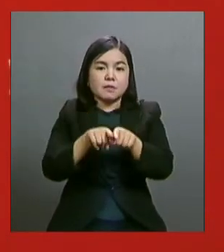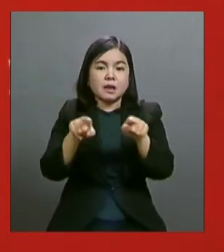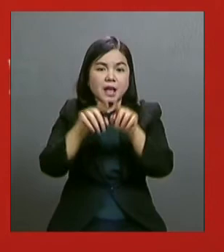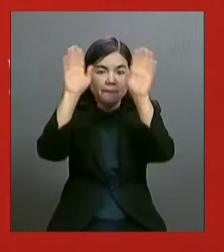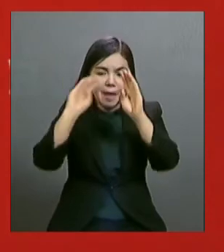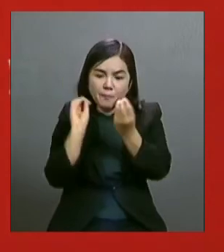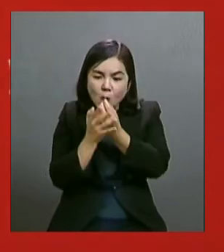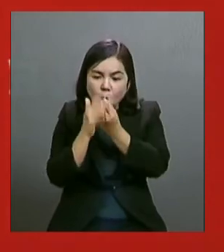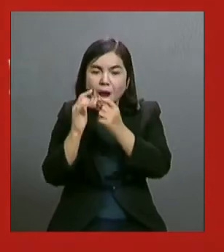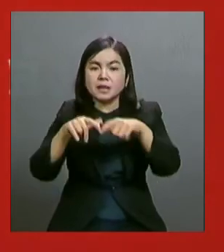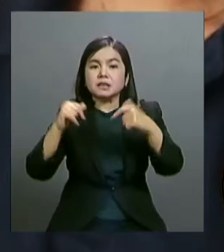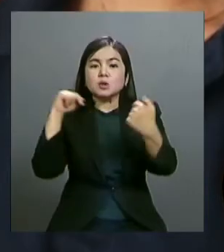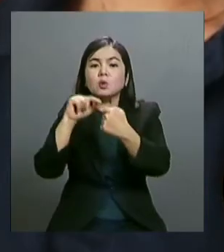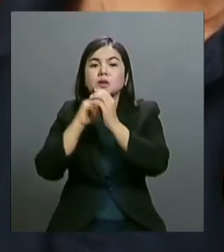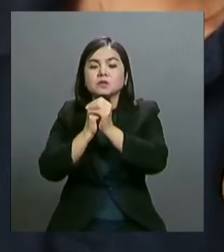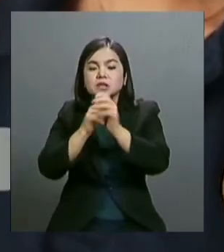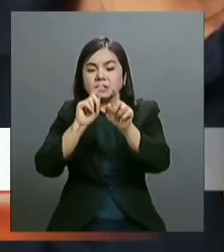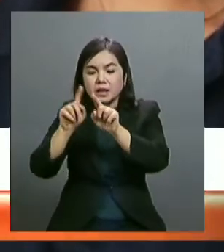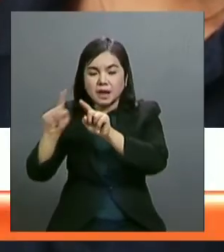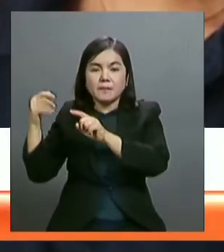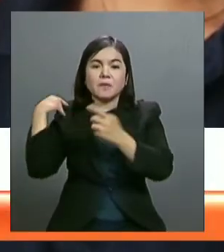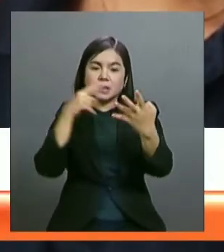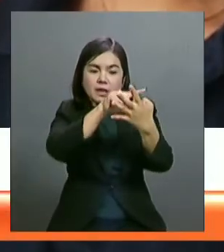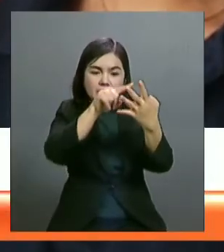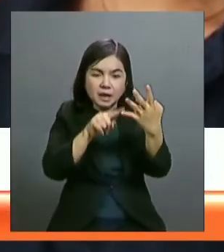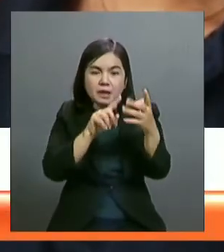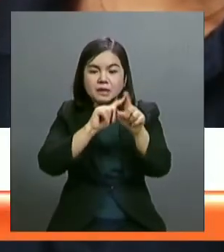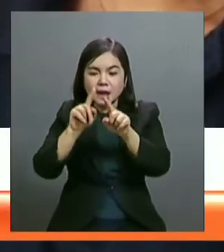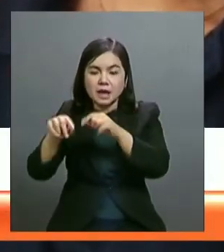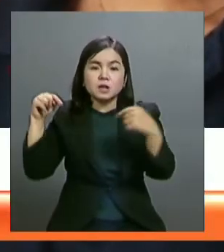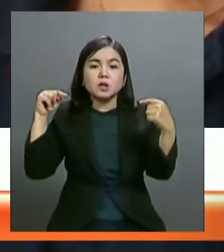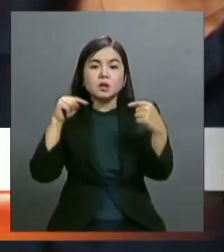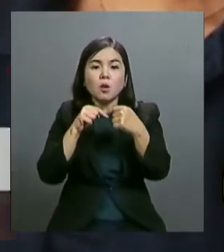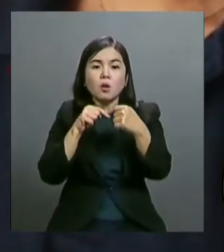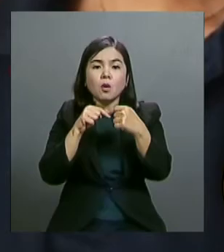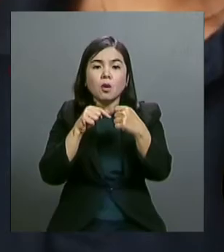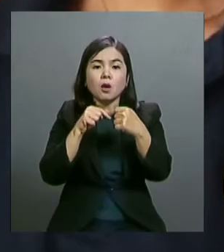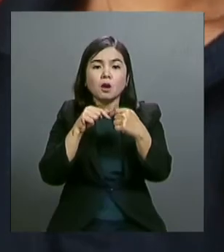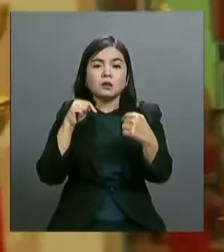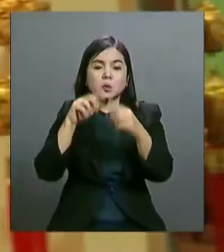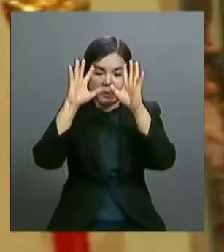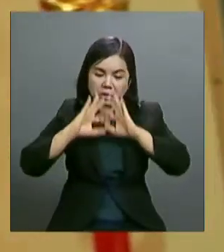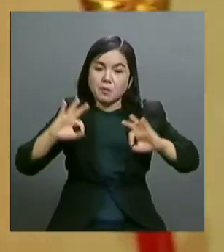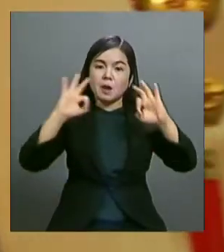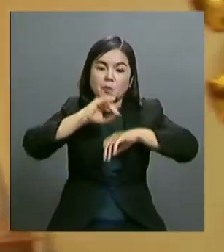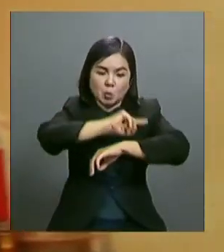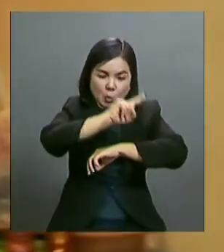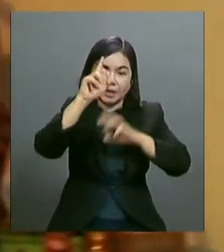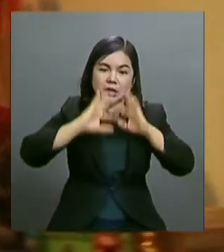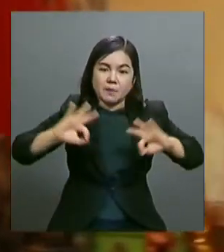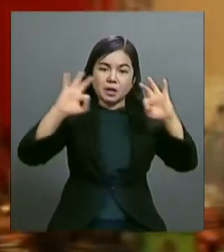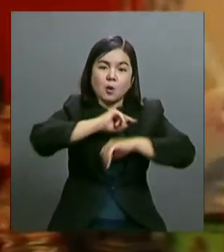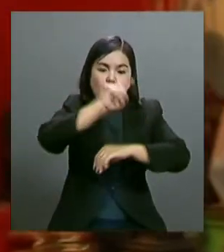ไม้มงคลค่ะ อังกูทั่วๆไปก็จะใช้ในเทศกาลบรรมงคลนะคะวันเกิดของเ